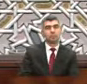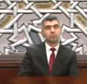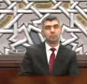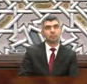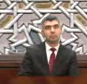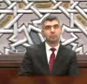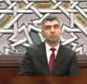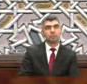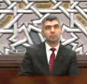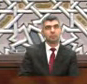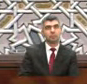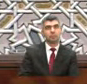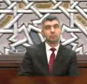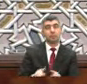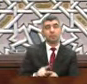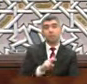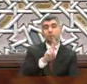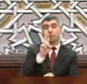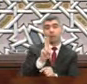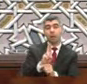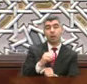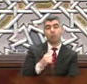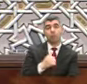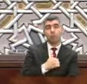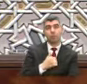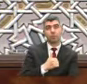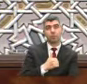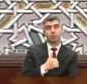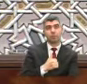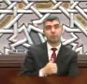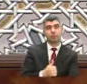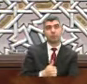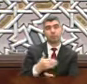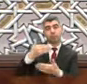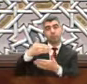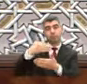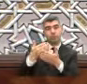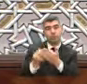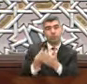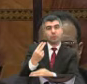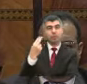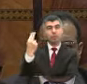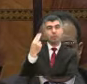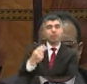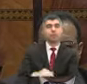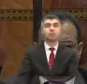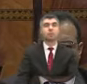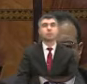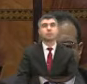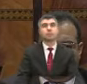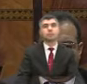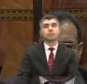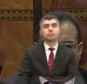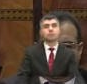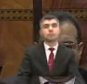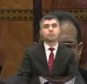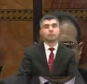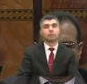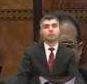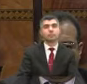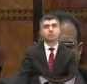لدينا سؤال مستقل يتعلق بإحداث جامعة وليس نواة جامعية. السيد النائب المحترم، هذا طلب